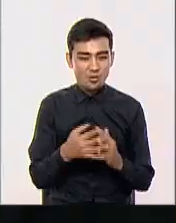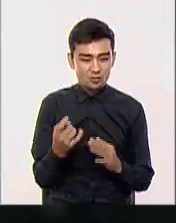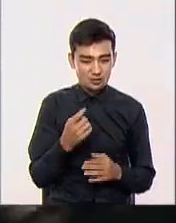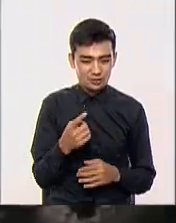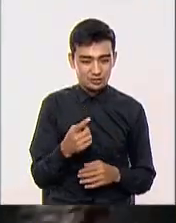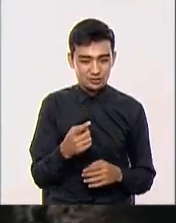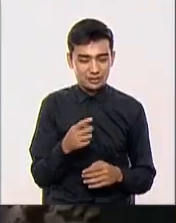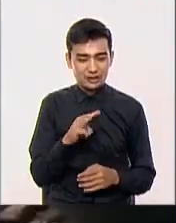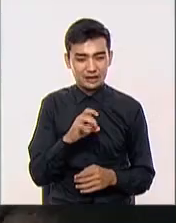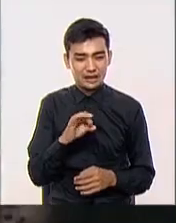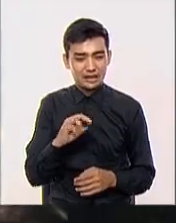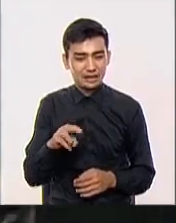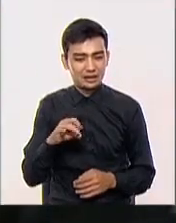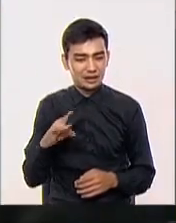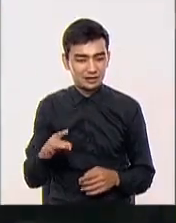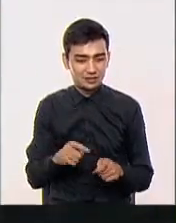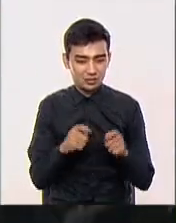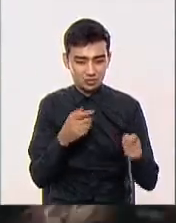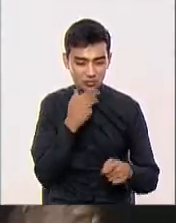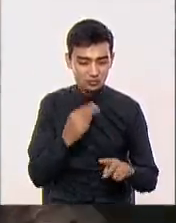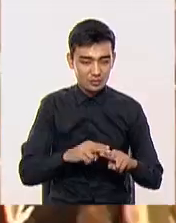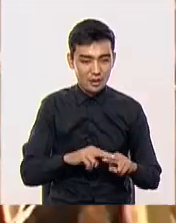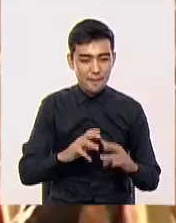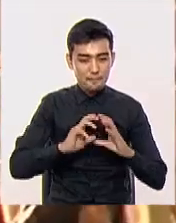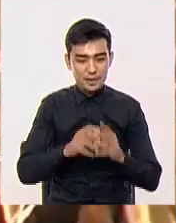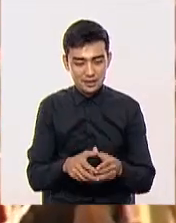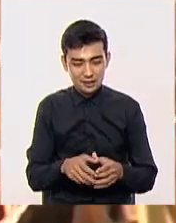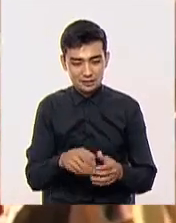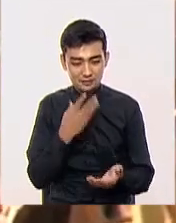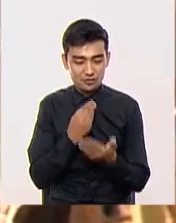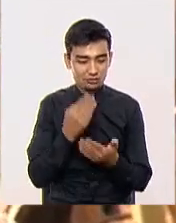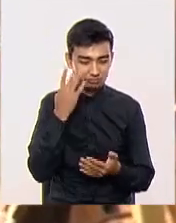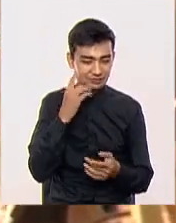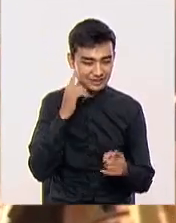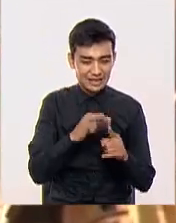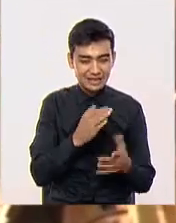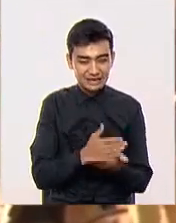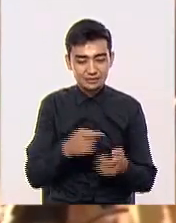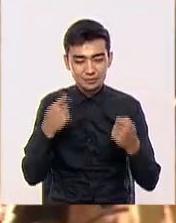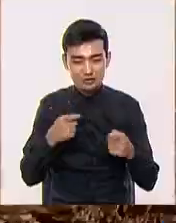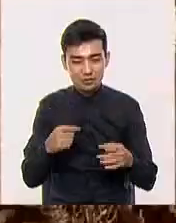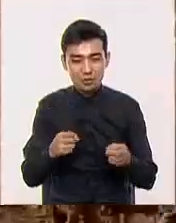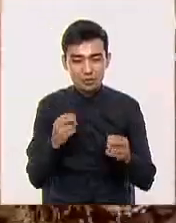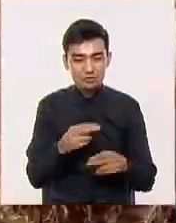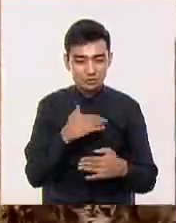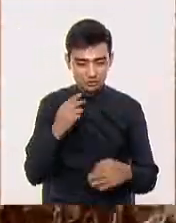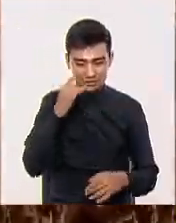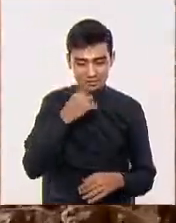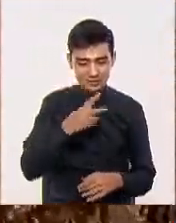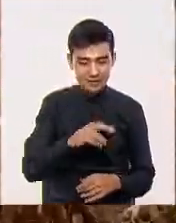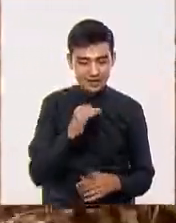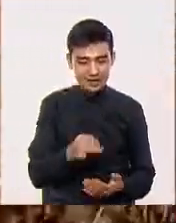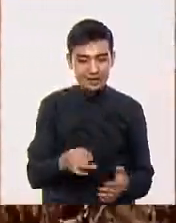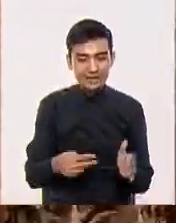трейдеры при этом учитывая геополитическую ситуацию в мире есть необходимость в обеспечении продовольственной безопасности казахстана иначе